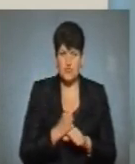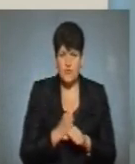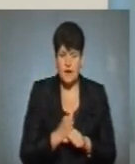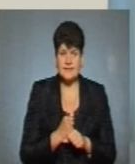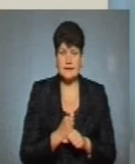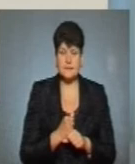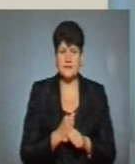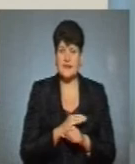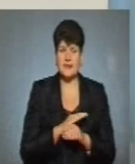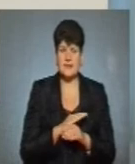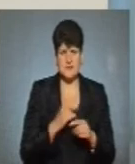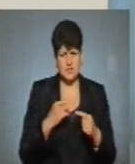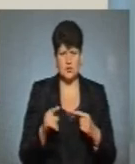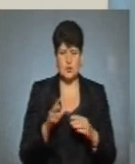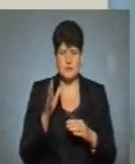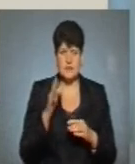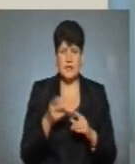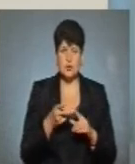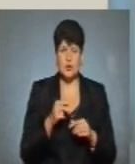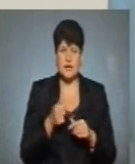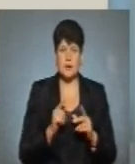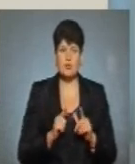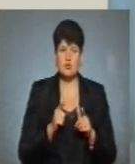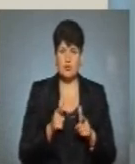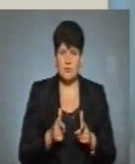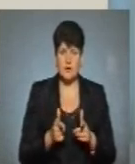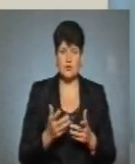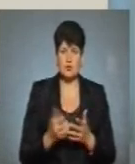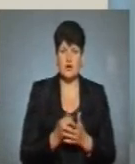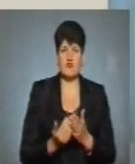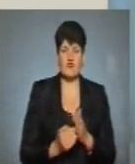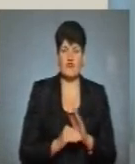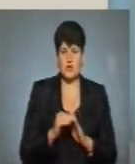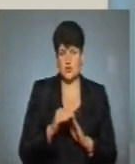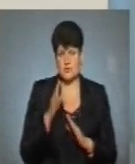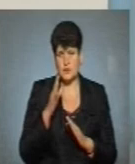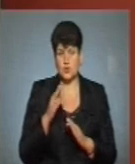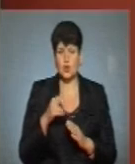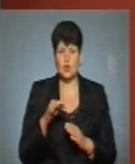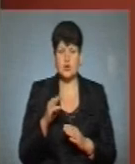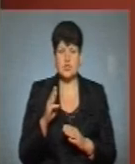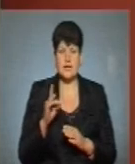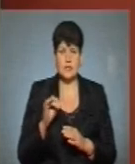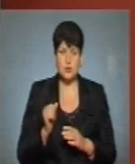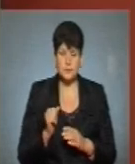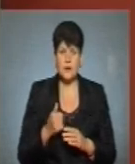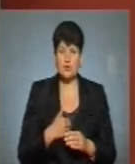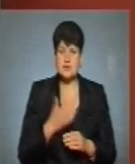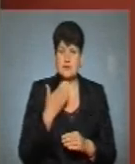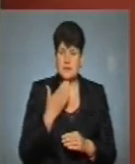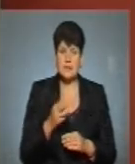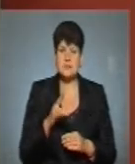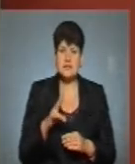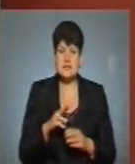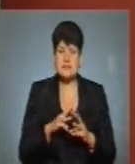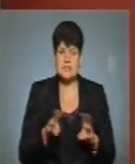не з дошкільною освітою, буквально на другий рік поступають, здобувають вищу дошкільну освіту. І також хочу запитати, Міносвіти рекомендує